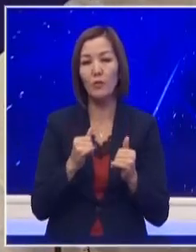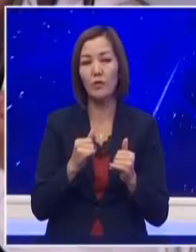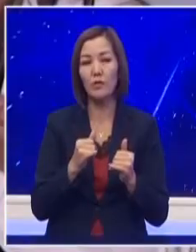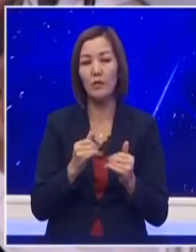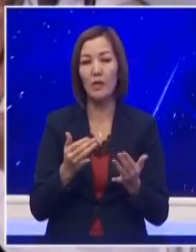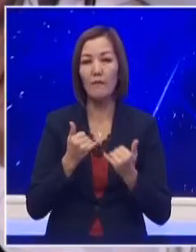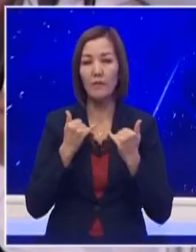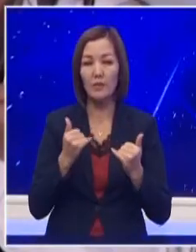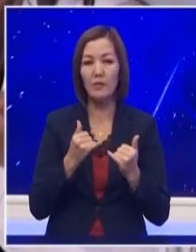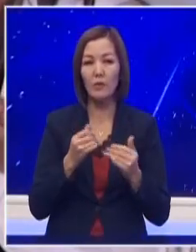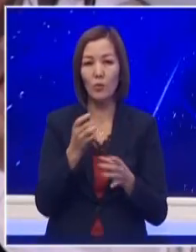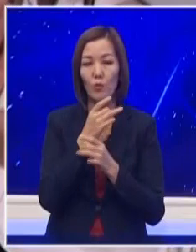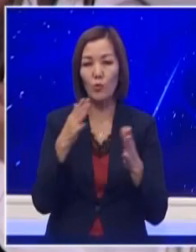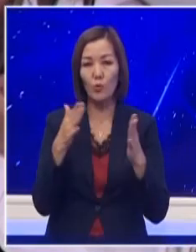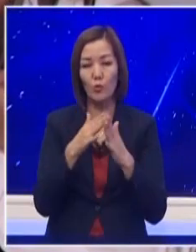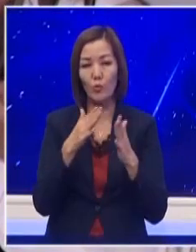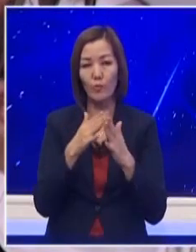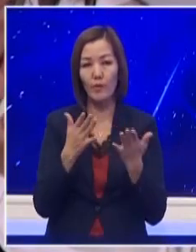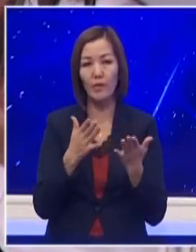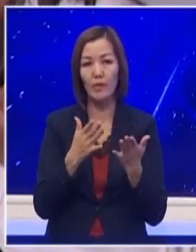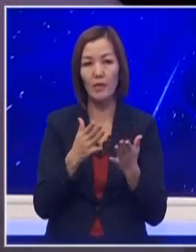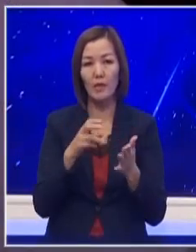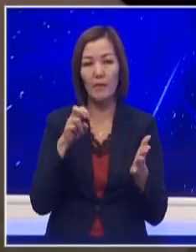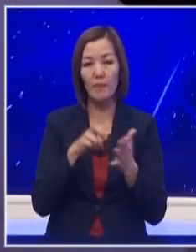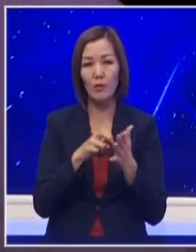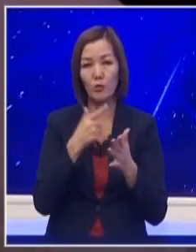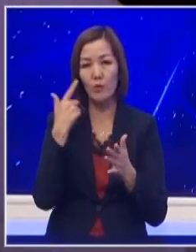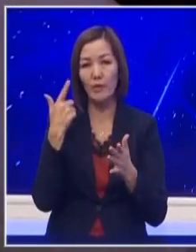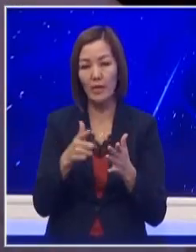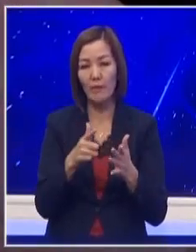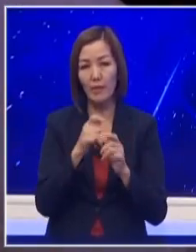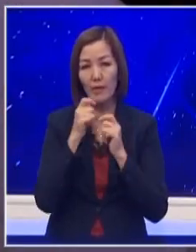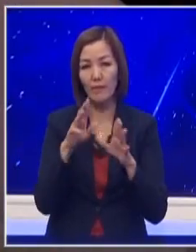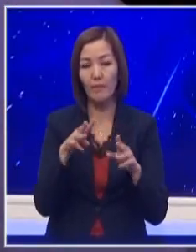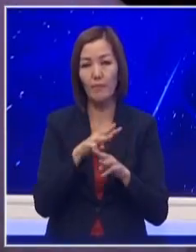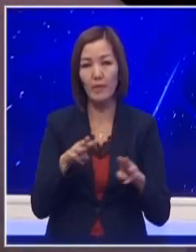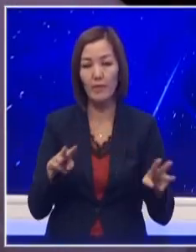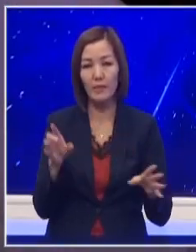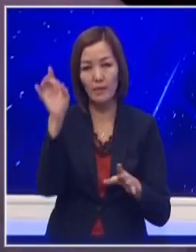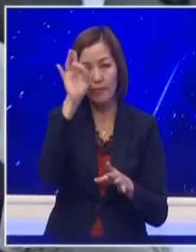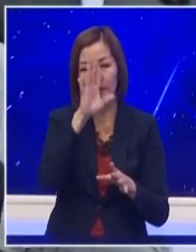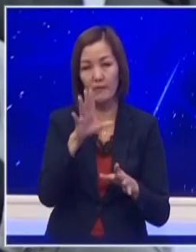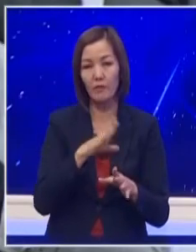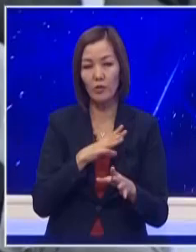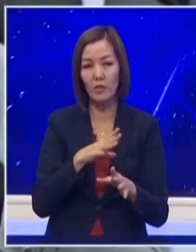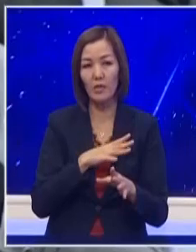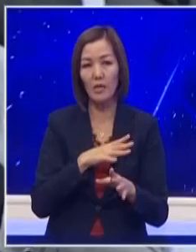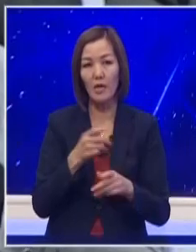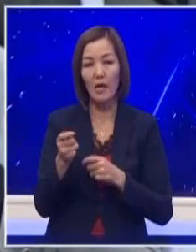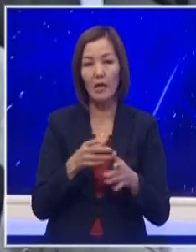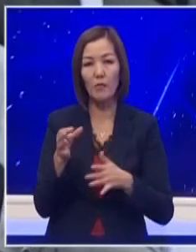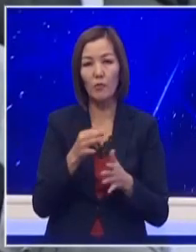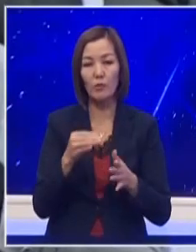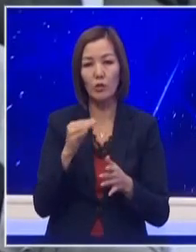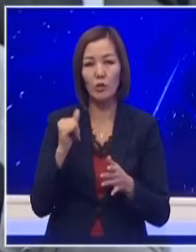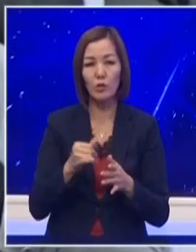чествовали в районном доме культуры благодарственными письмами и почетными грамотами от Министерства Просвещения Акима области житсу а